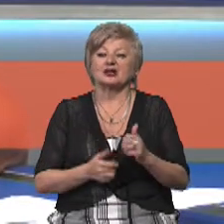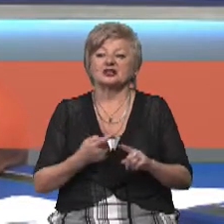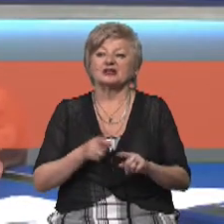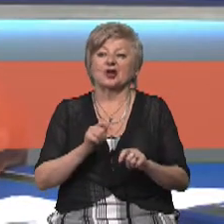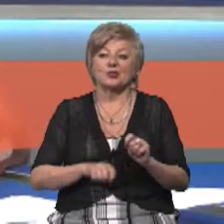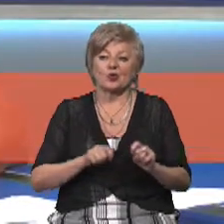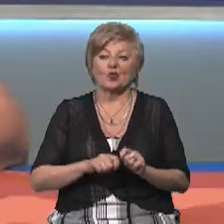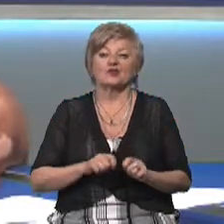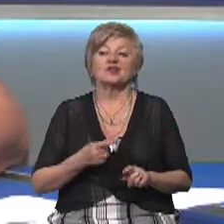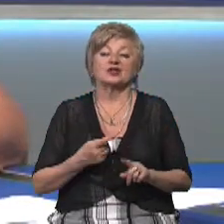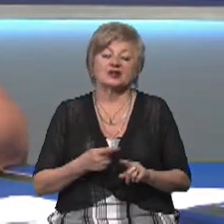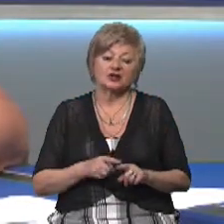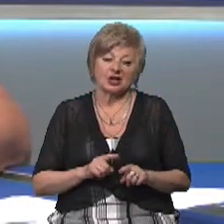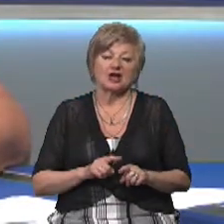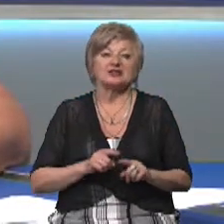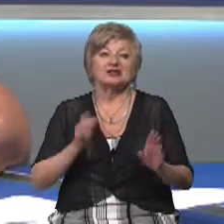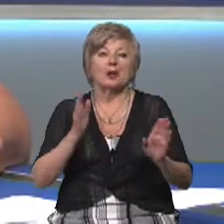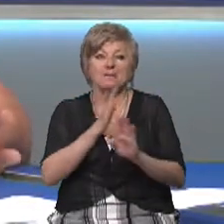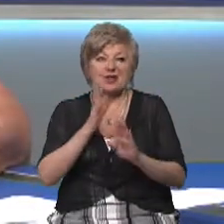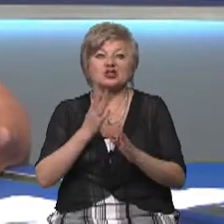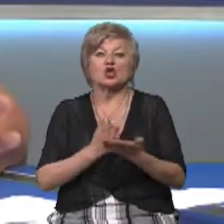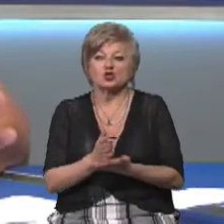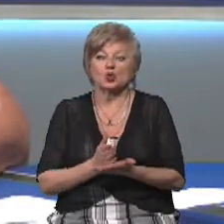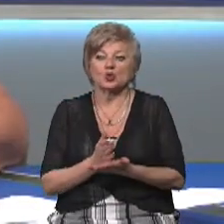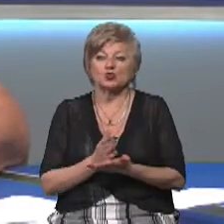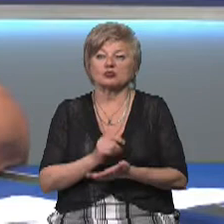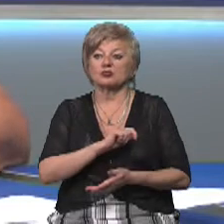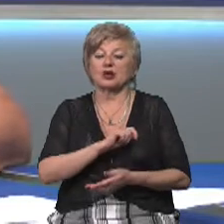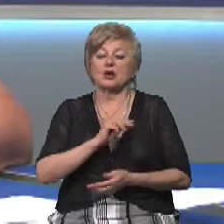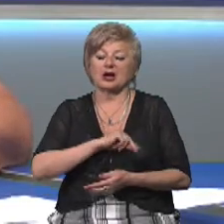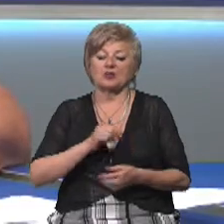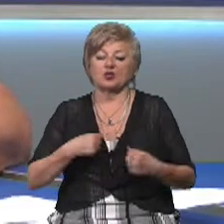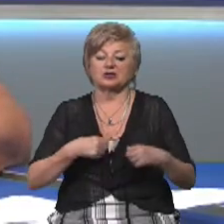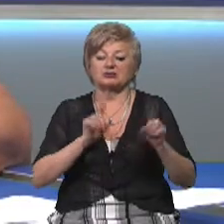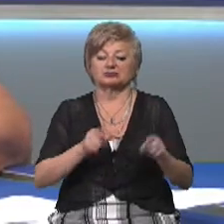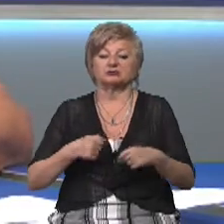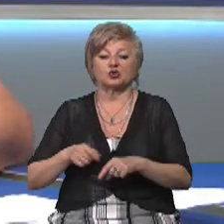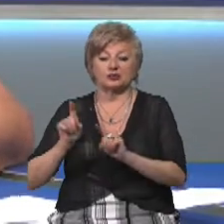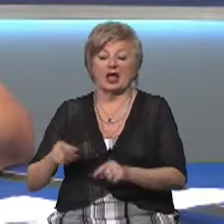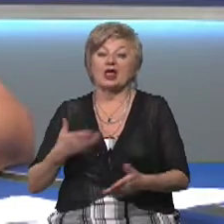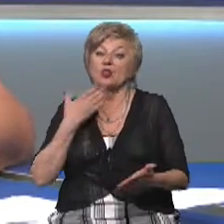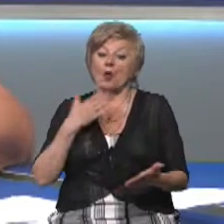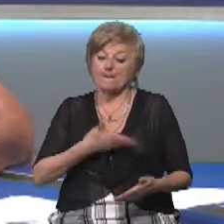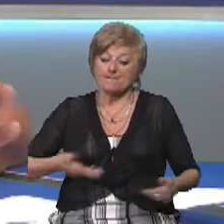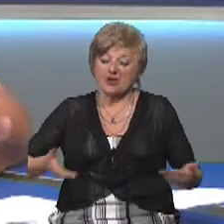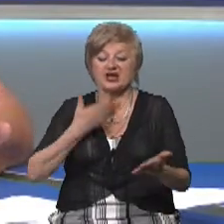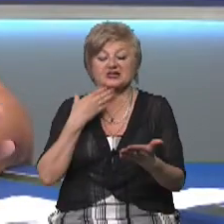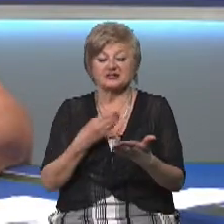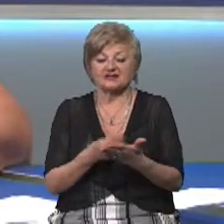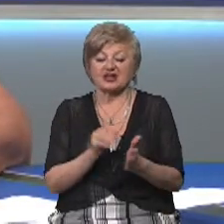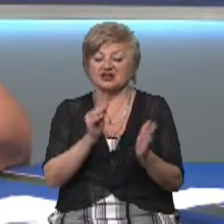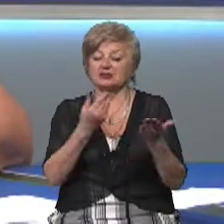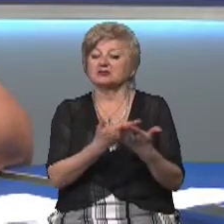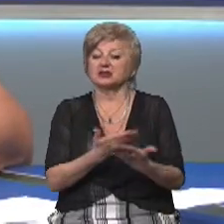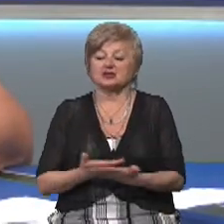это и мы, и гидрометеослужба, ну, работает сам по себе в общем-то. Но мы свои данные ни от кого не скрываем